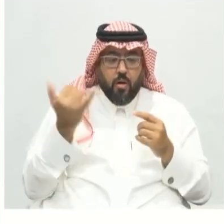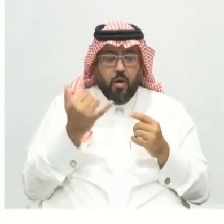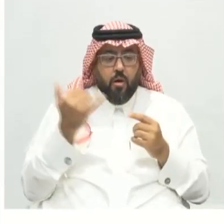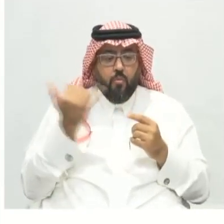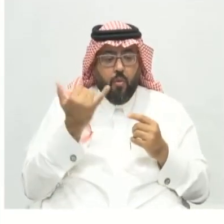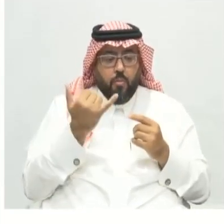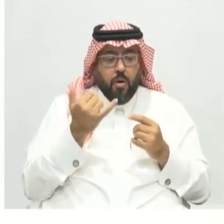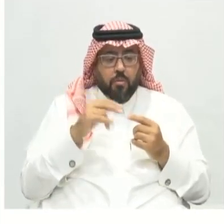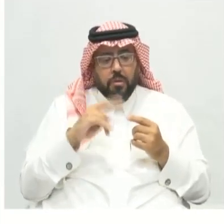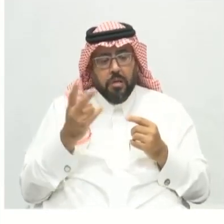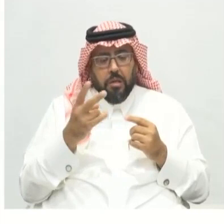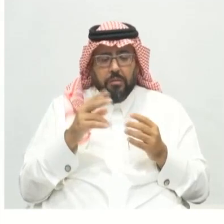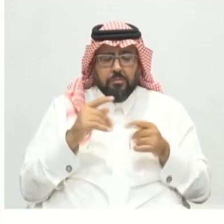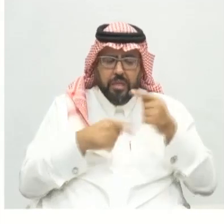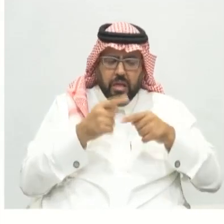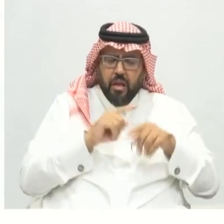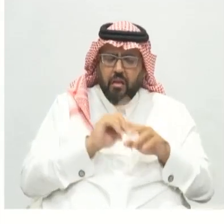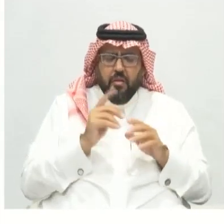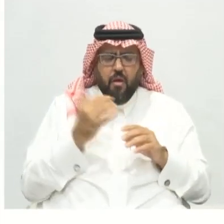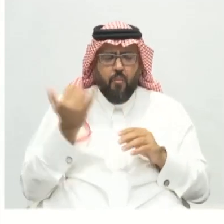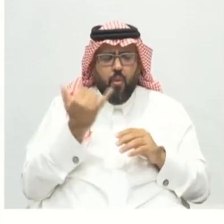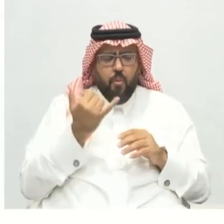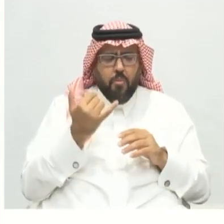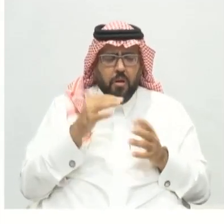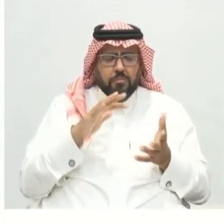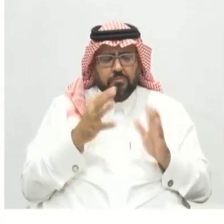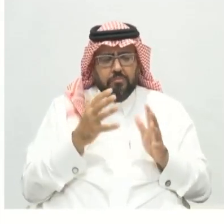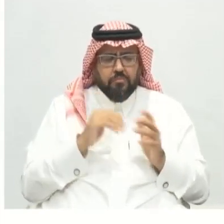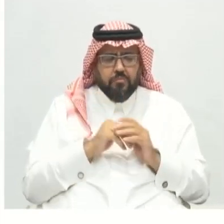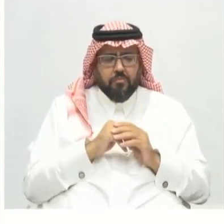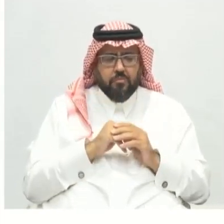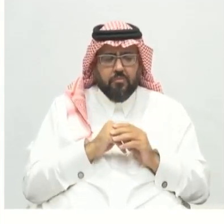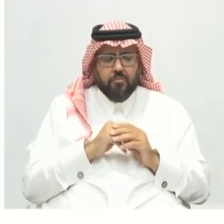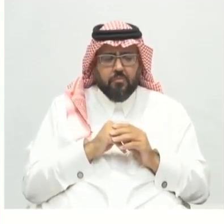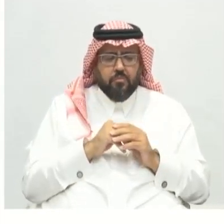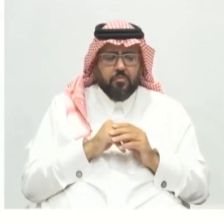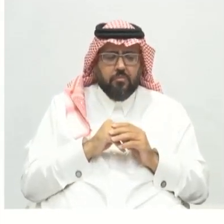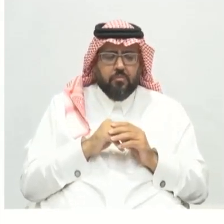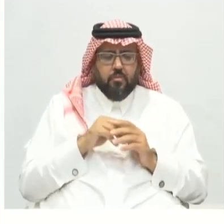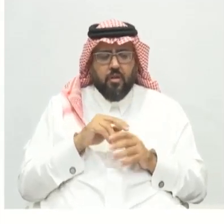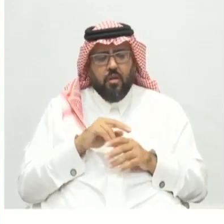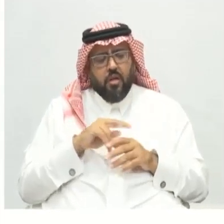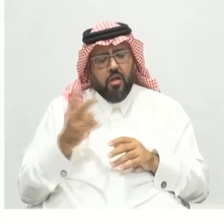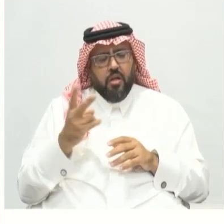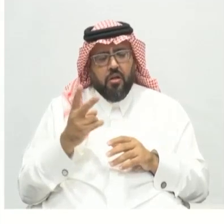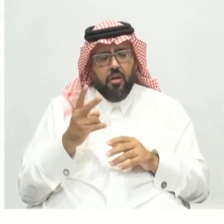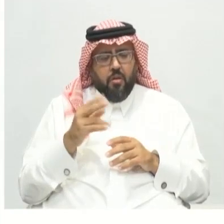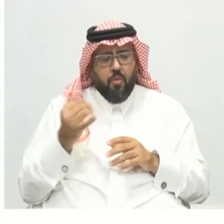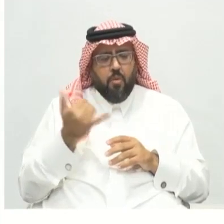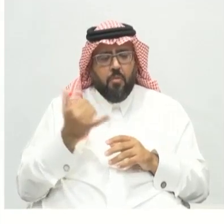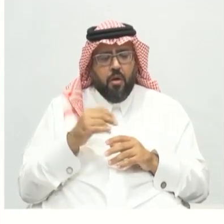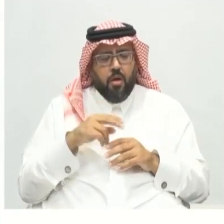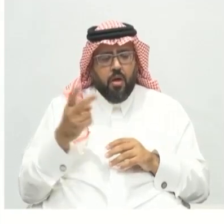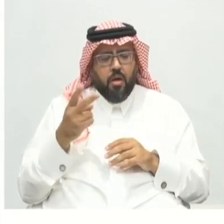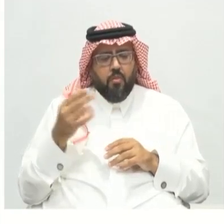وغير عاجله وغير مهمه وعاجله وغير مهمه وغير عاجله اذا